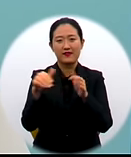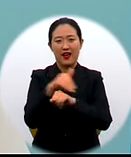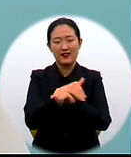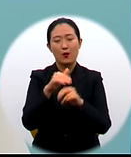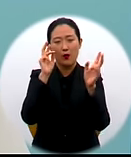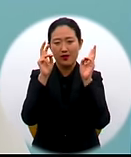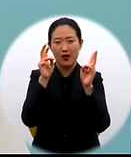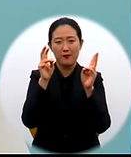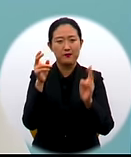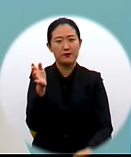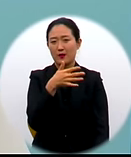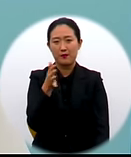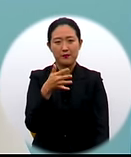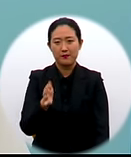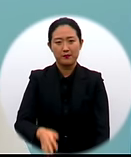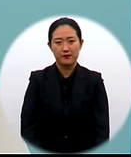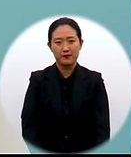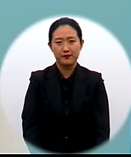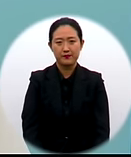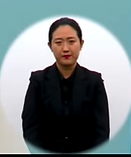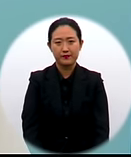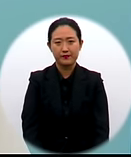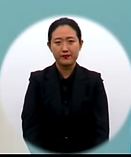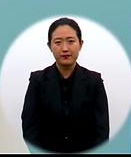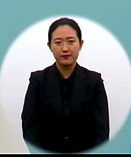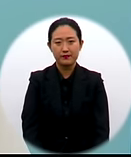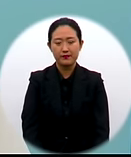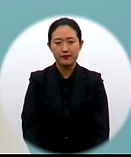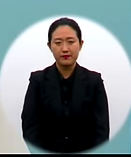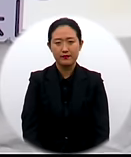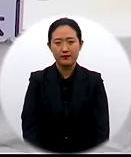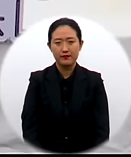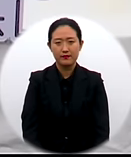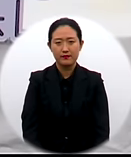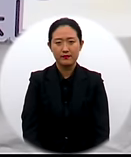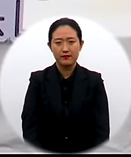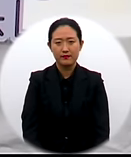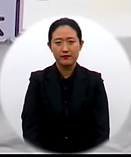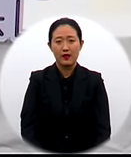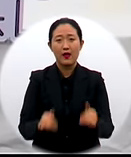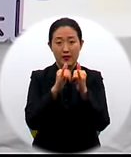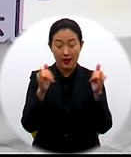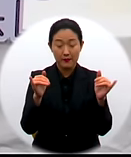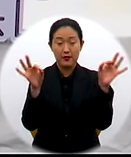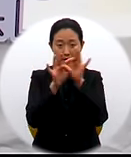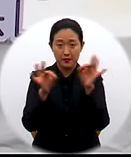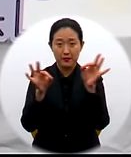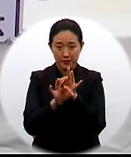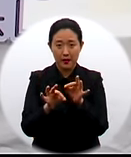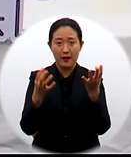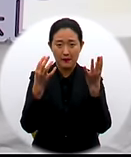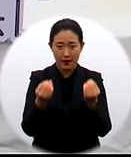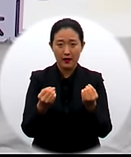과정에서부터 점점 더 요원해진다고 할 수 있습니다. 이렇게 이직이 빈번해지니까 기업들은 굉장히 새로운 시도들을 많이 해볼 수